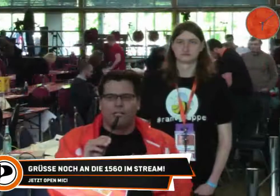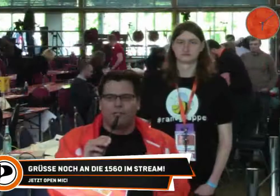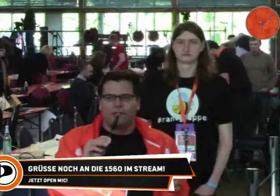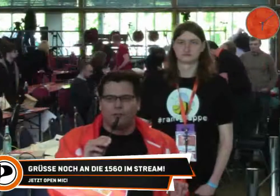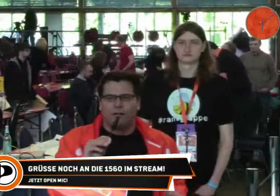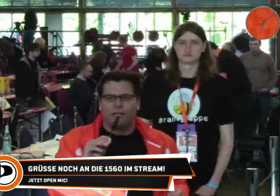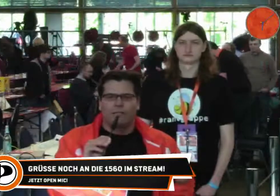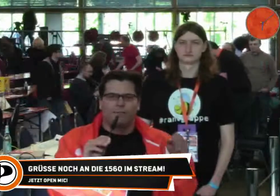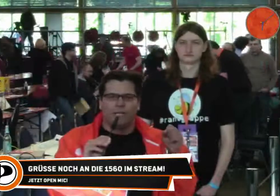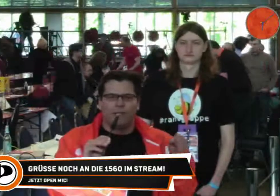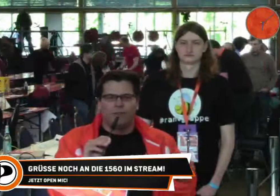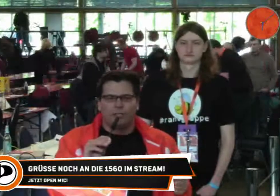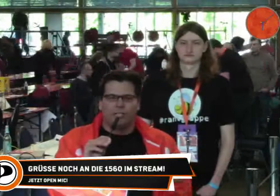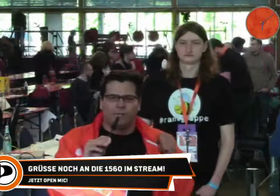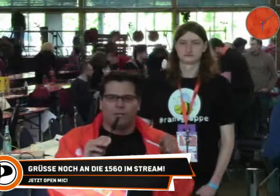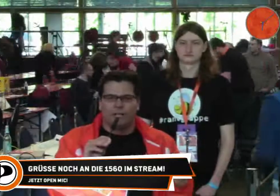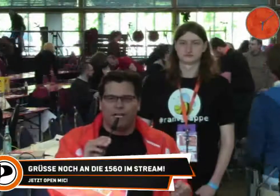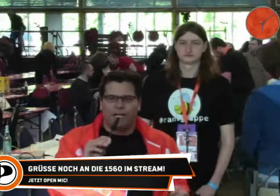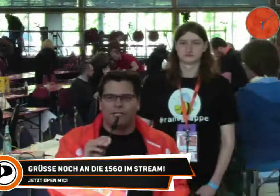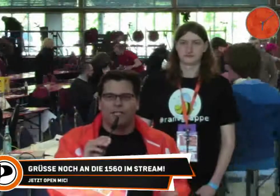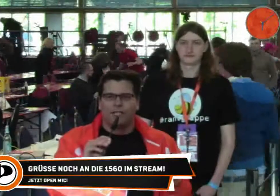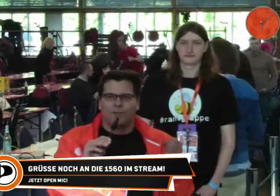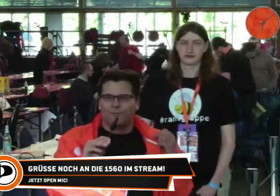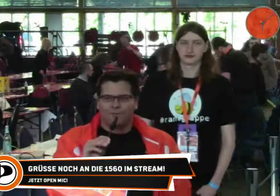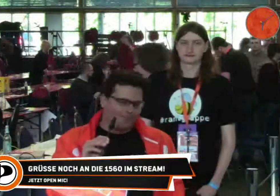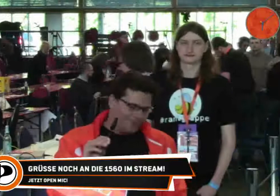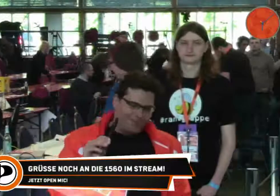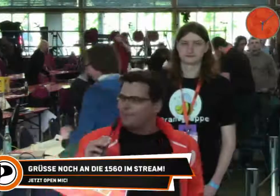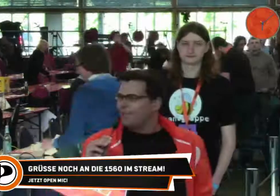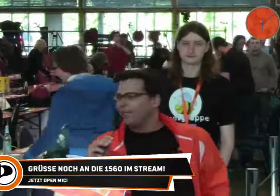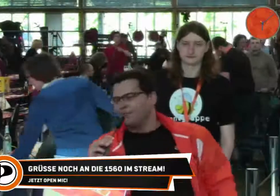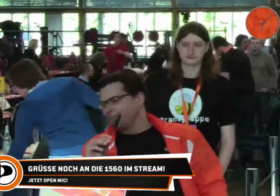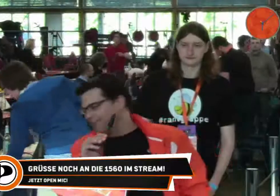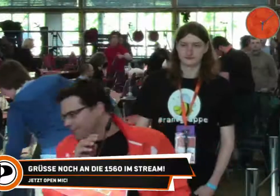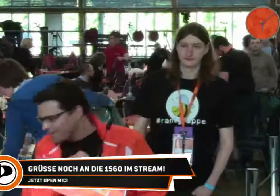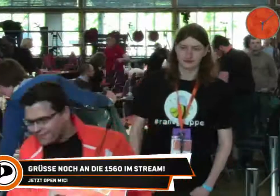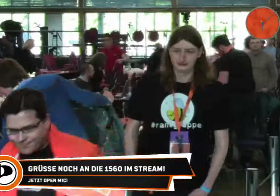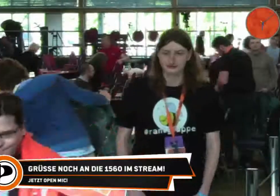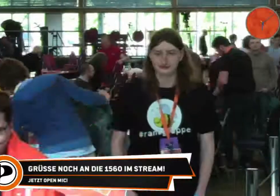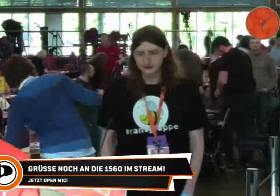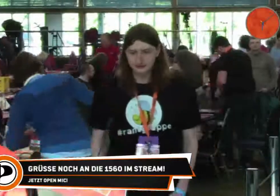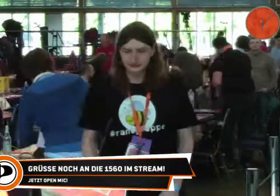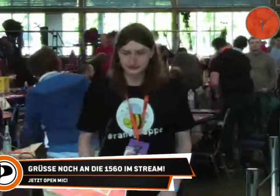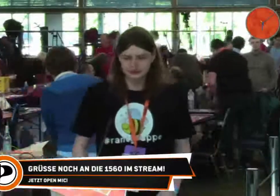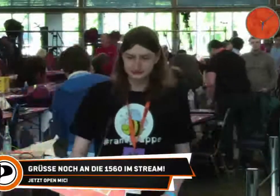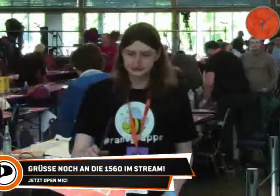geht eine Aktion macht mit Infoständen mit Flyern danke